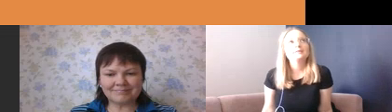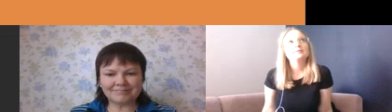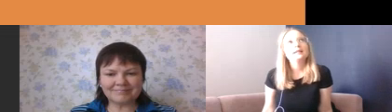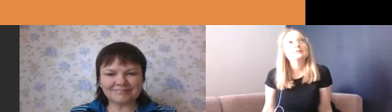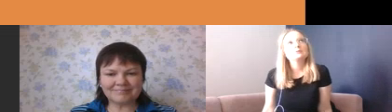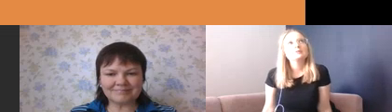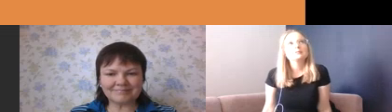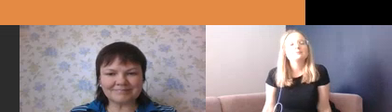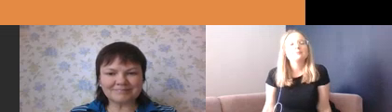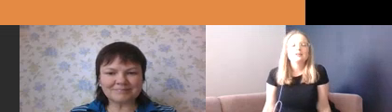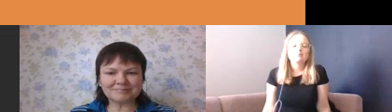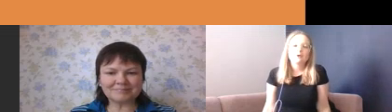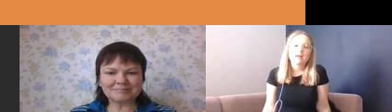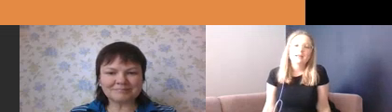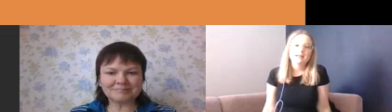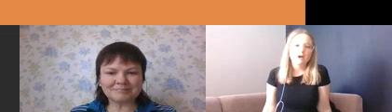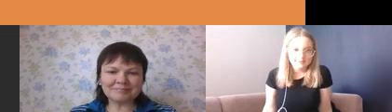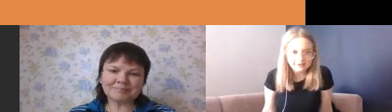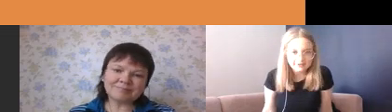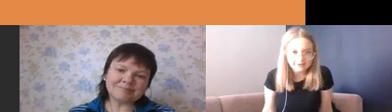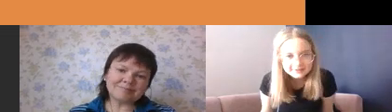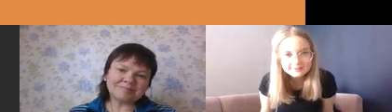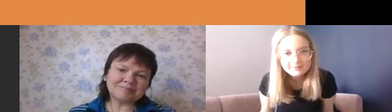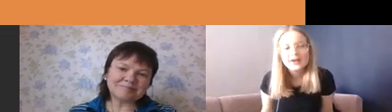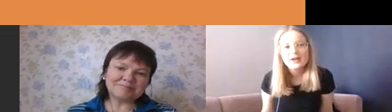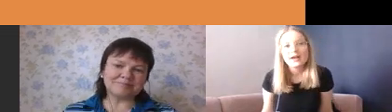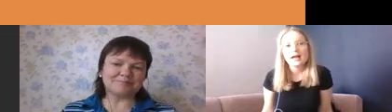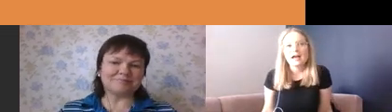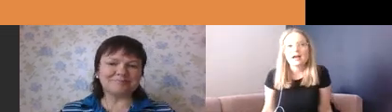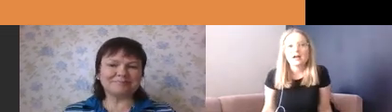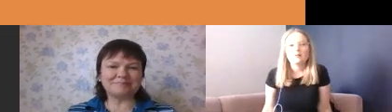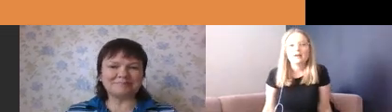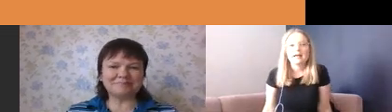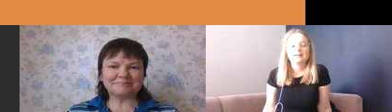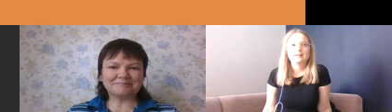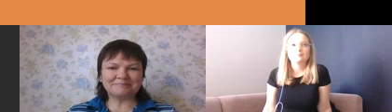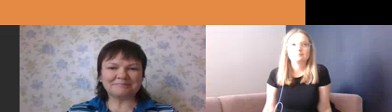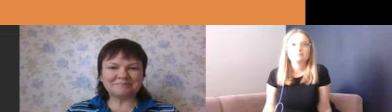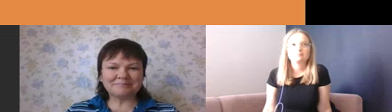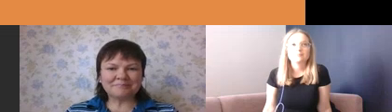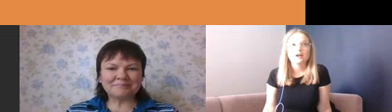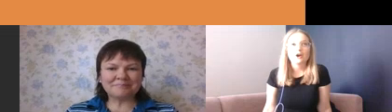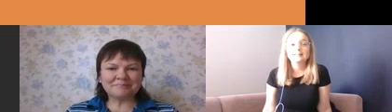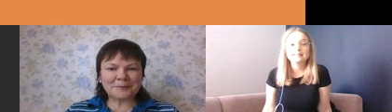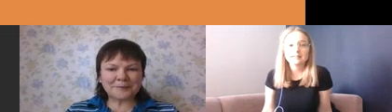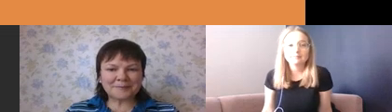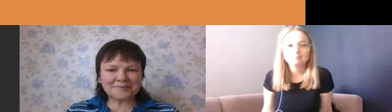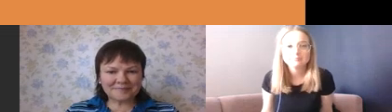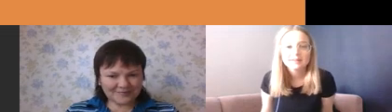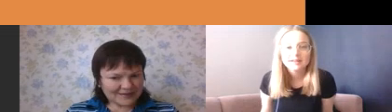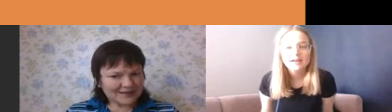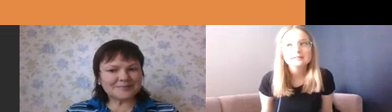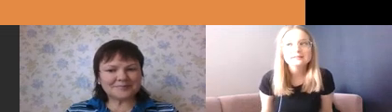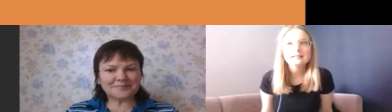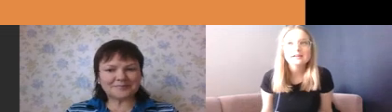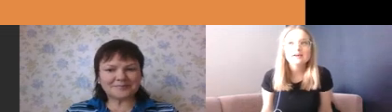Kui ma peaksin välja tooma, siis ma arvan, et ma olen abivalmis. Ma olen